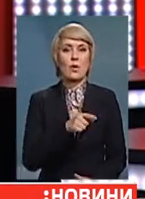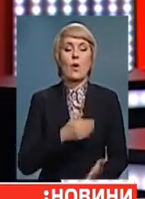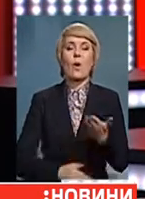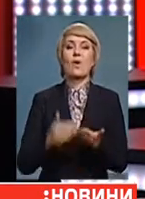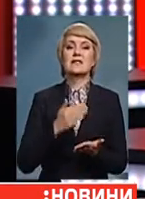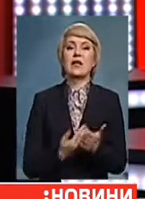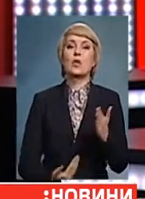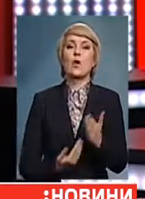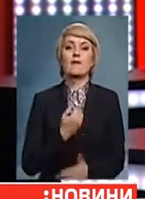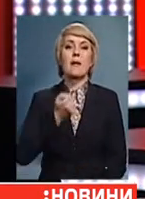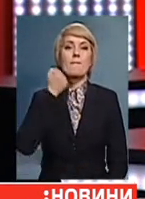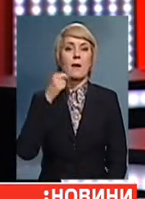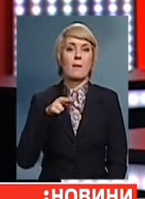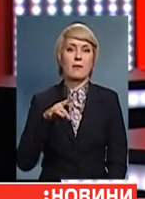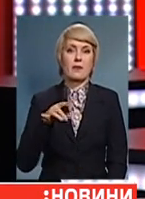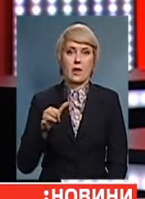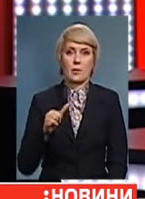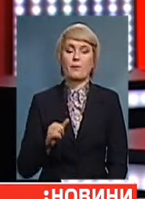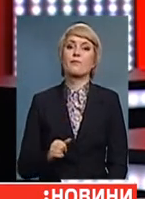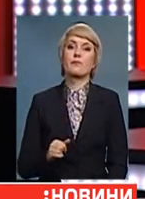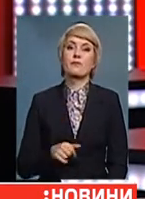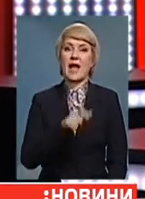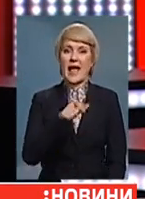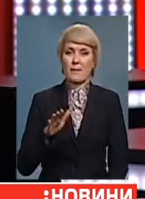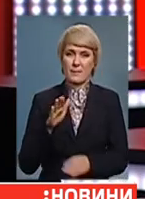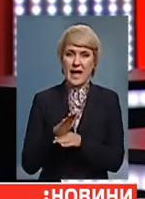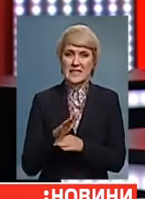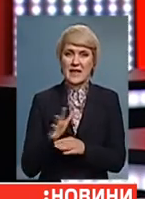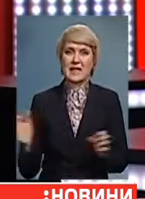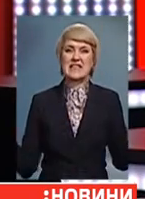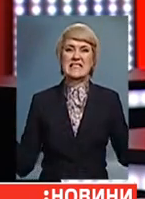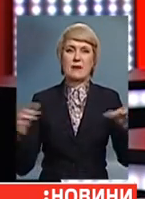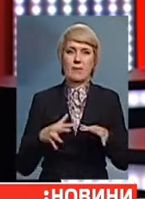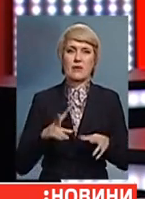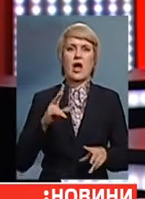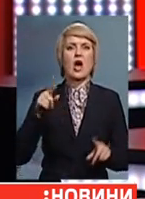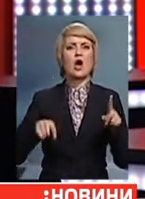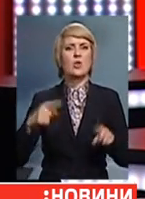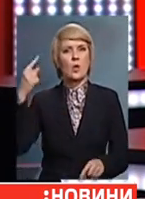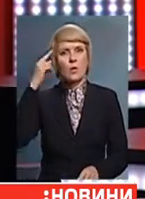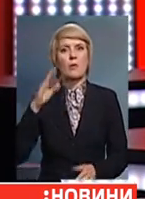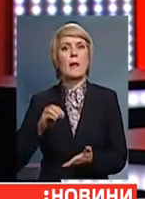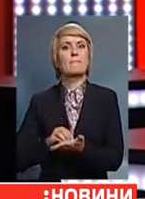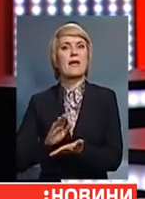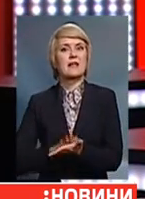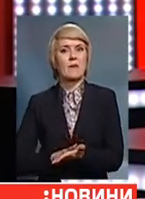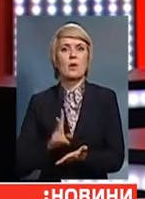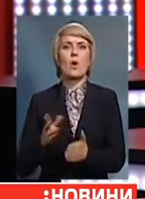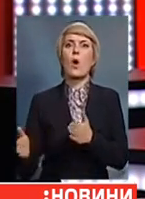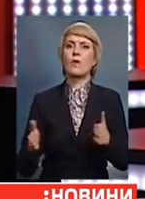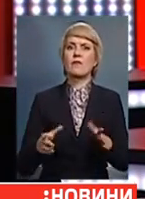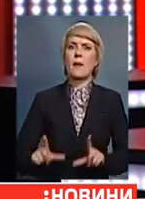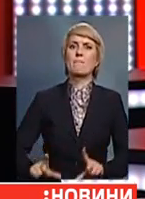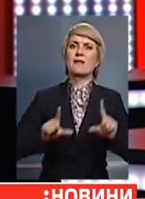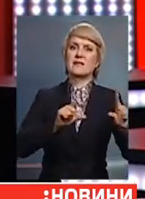новини з Бабиного Яру. Їм наказали зібратися. Хтось думав, буде перепис, а хтось готувався до переселення. Вони не знали,